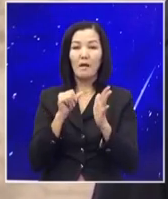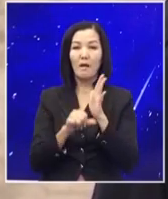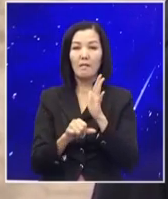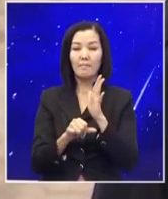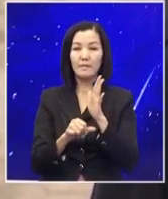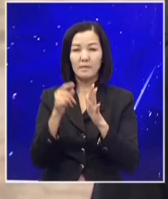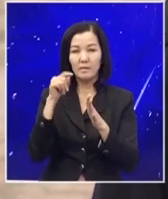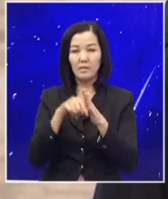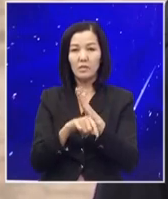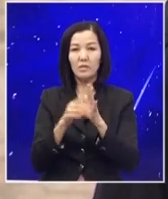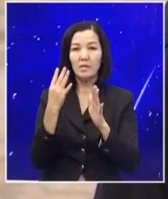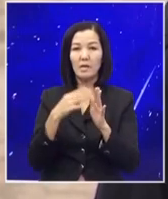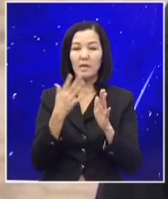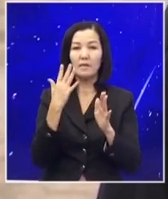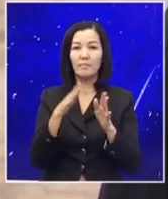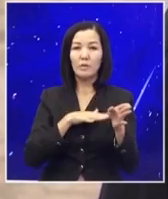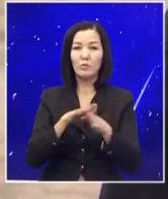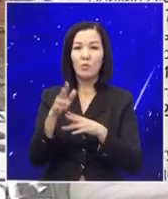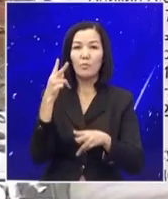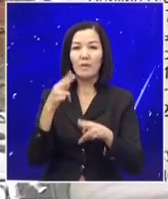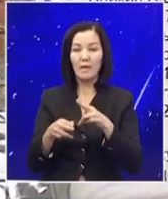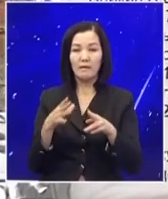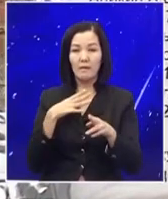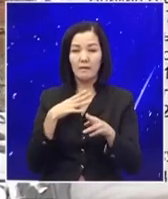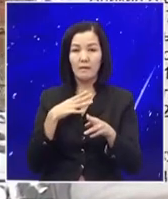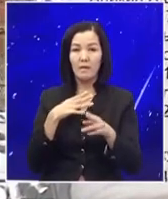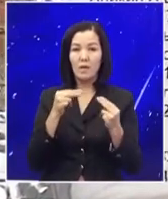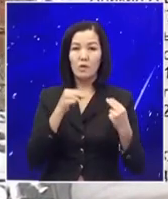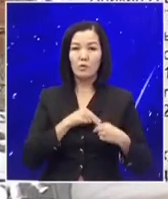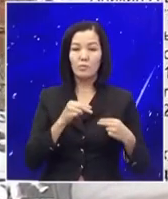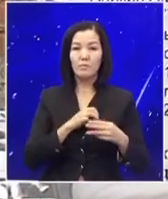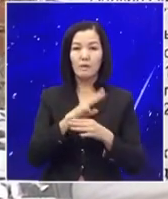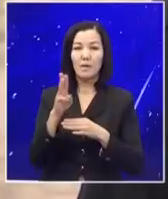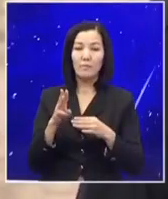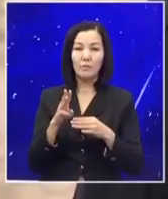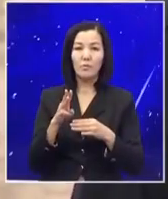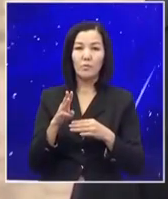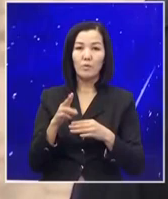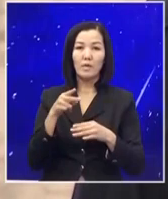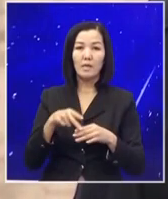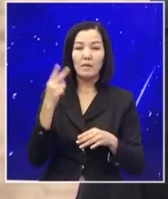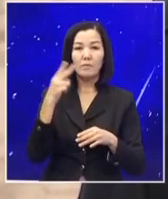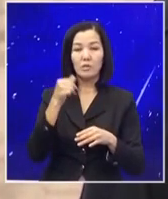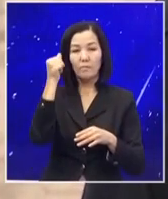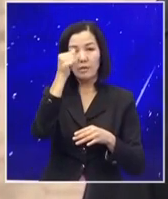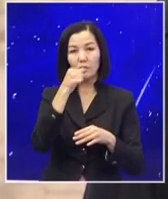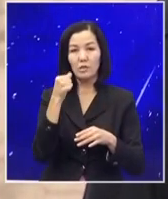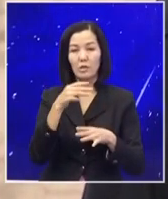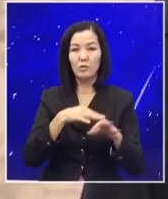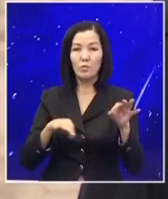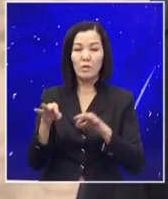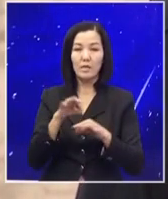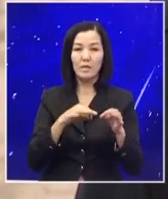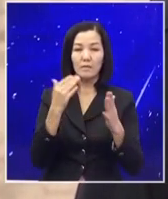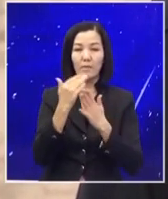60-тың ішінде 45-і толығымен аяқталды. Жұмыспен қамту 2020 жол картасы бағдарламасы